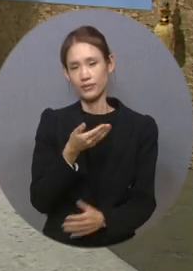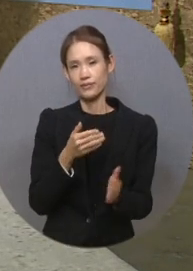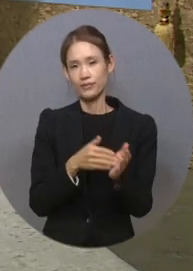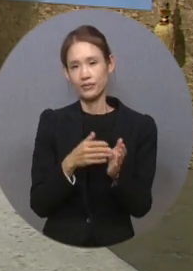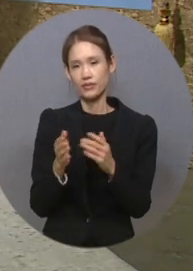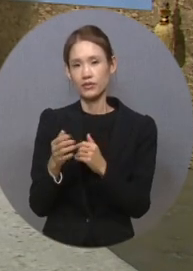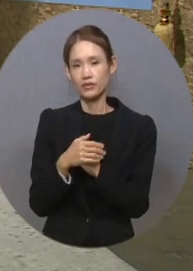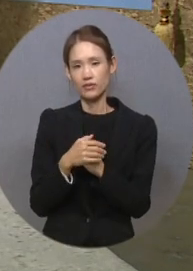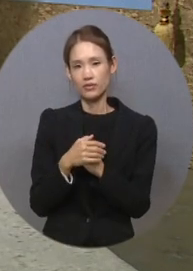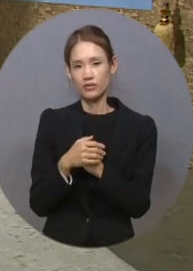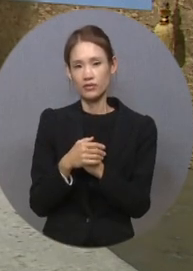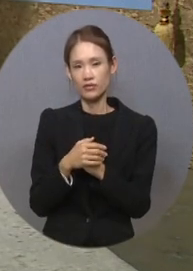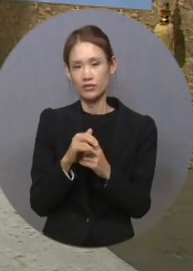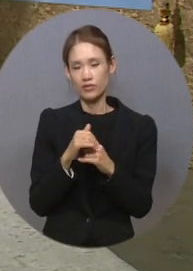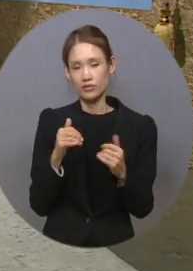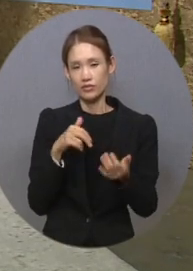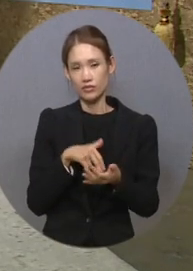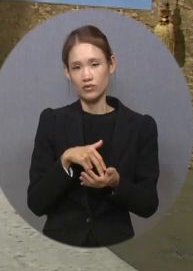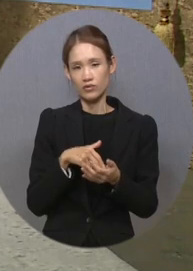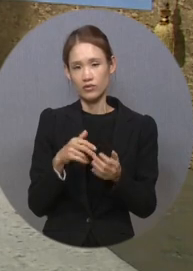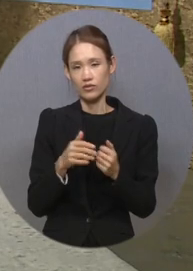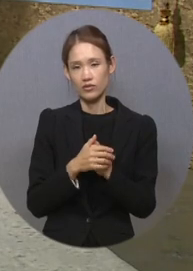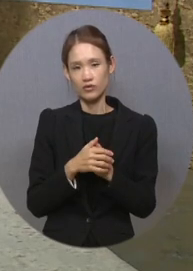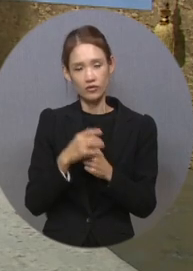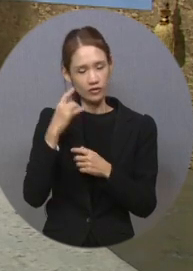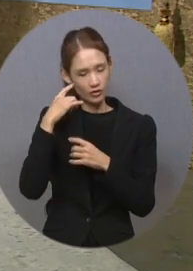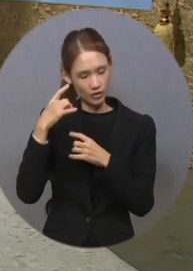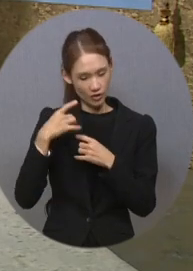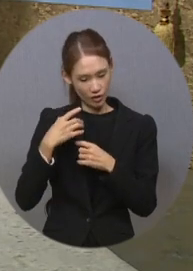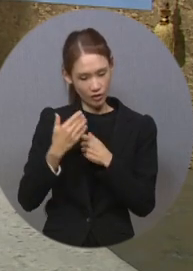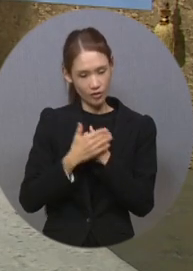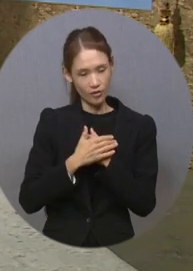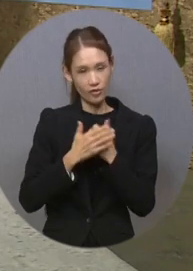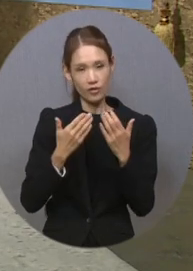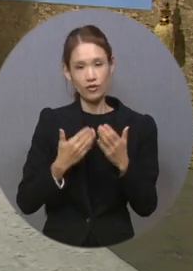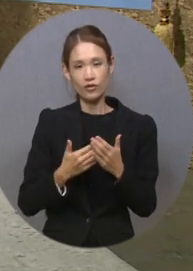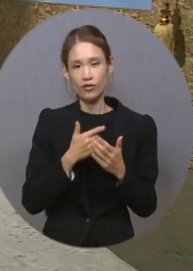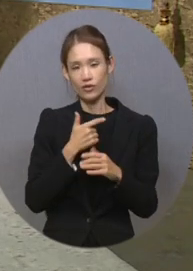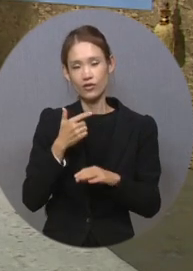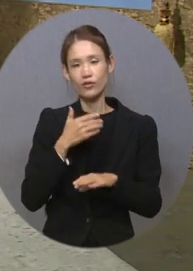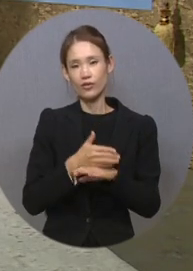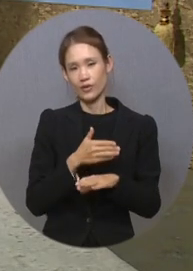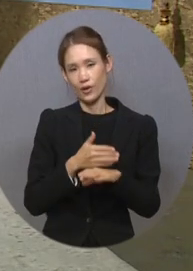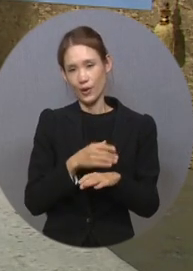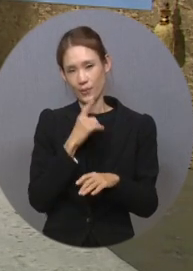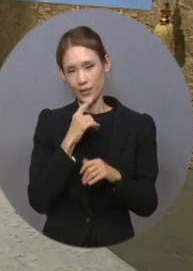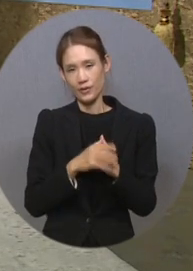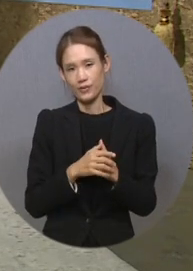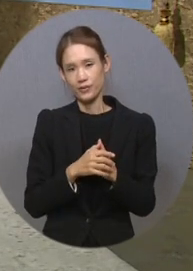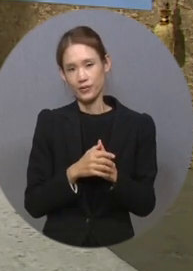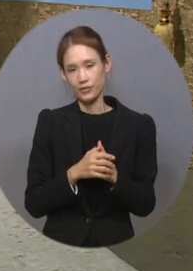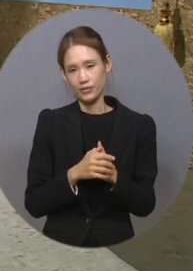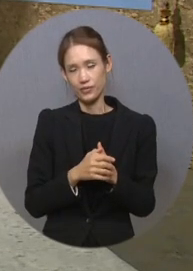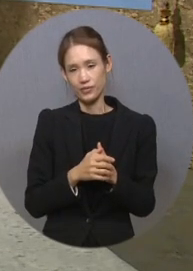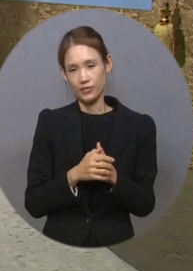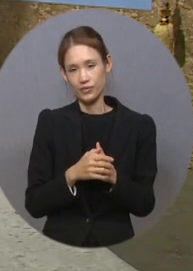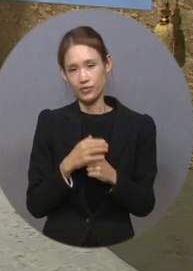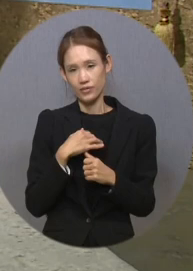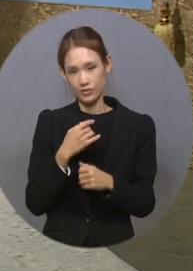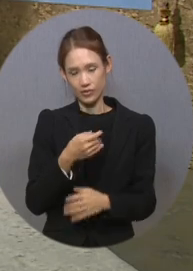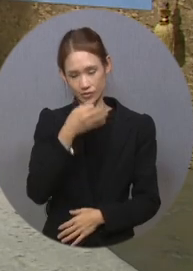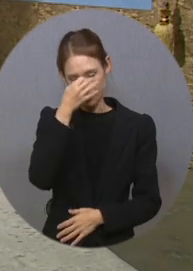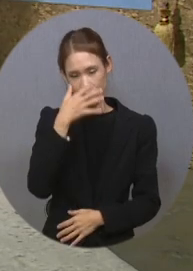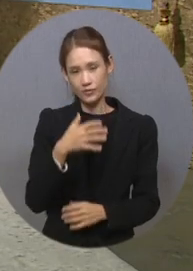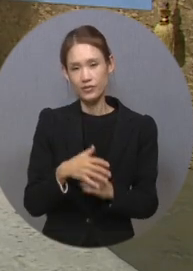근데 이분들이 그분들 입장에서는 너무 좋아하셔요. 네, 신경을 써주고 있다는 너무 좋아하셔요. 그래서 감사하다 그러고 좋아하고 해서 그것도 제가